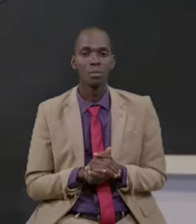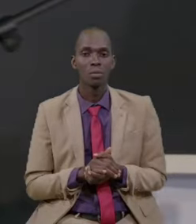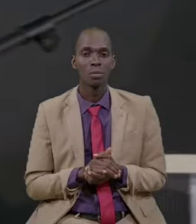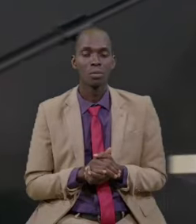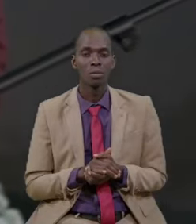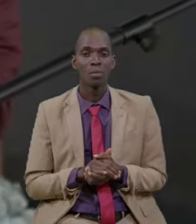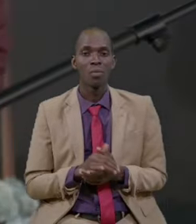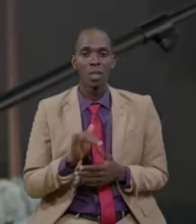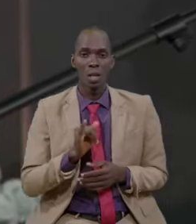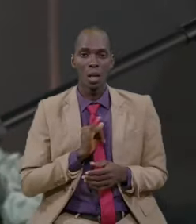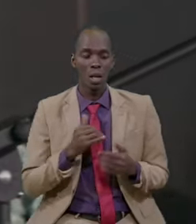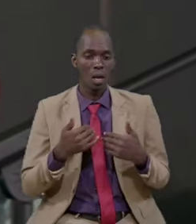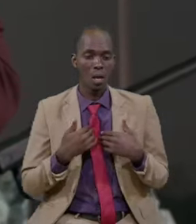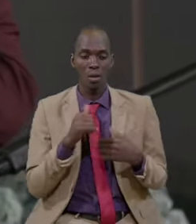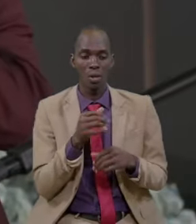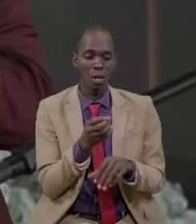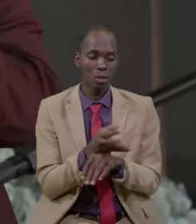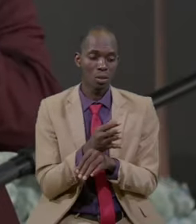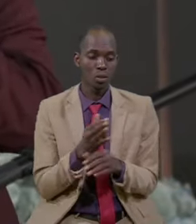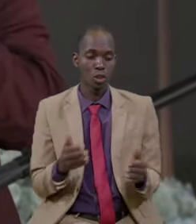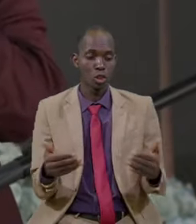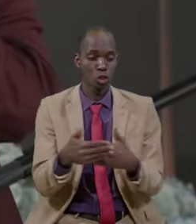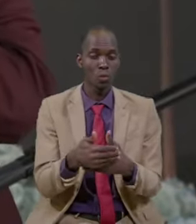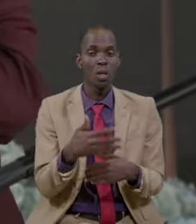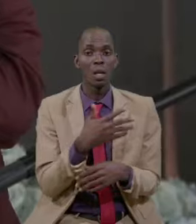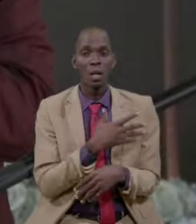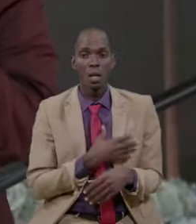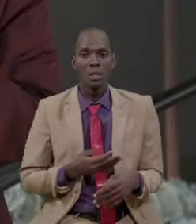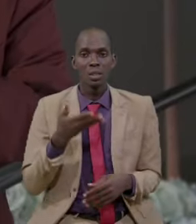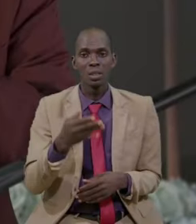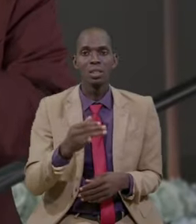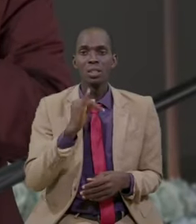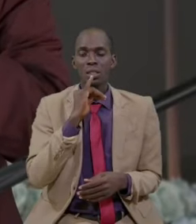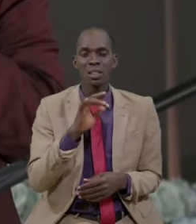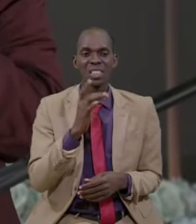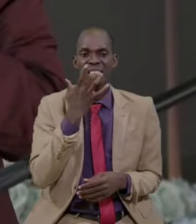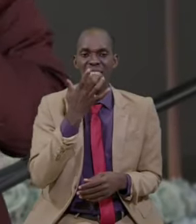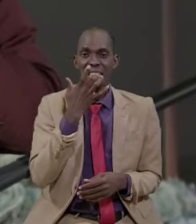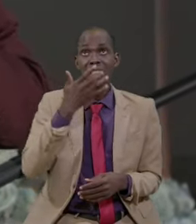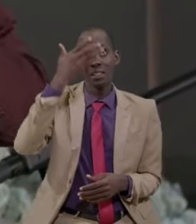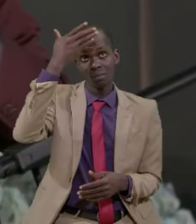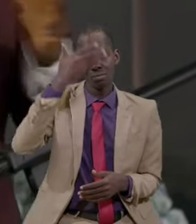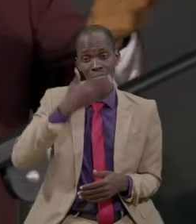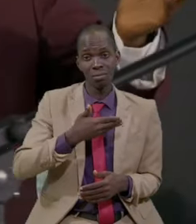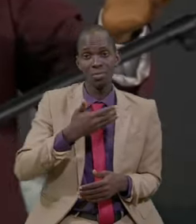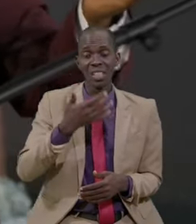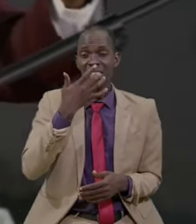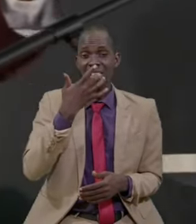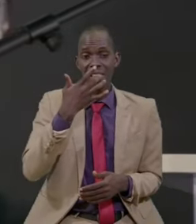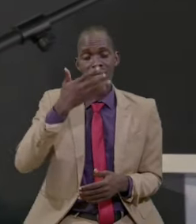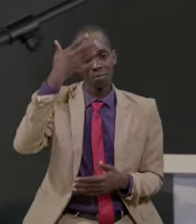j'ai une salle de conseil et il y a une porte vitrée pour